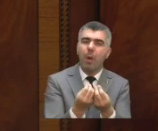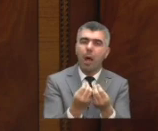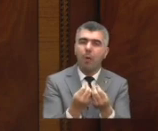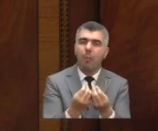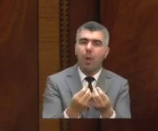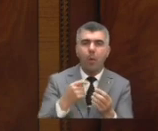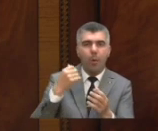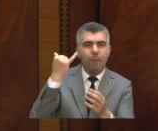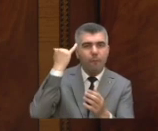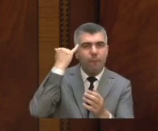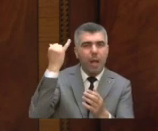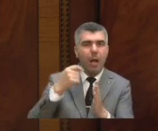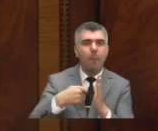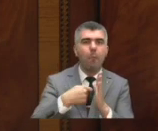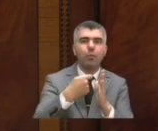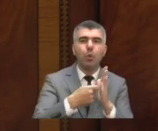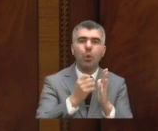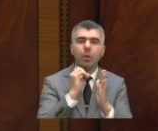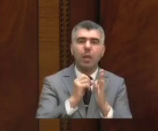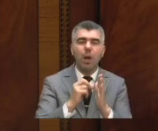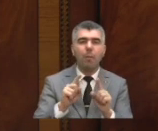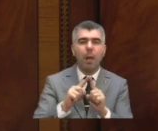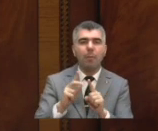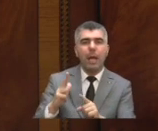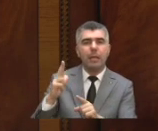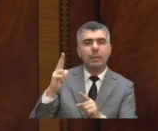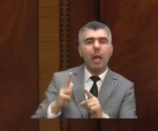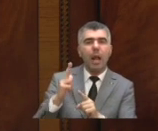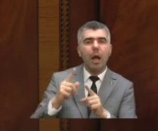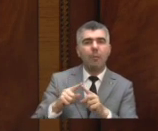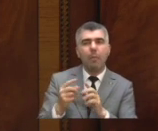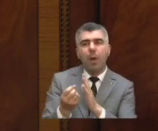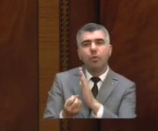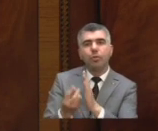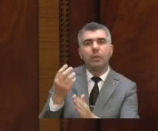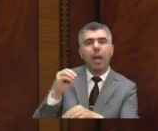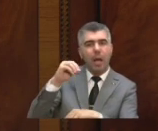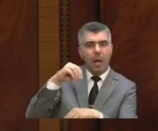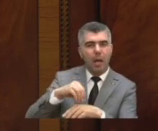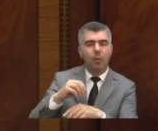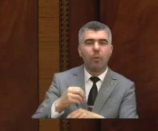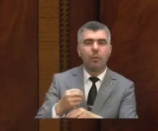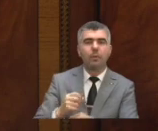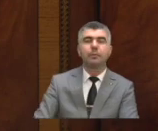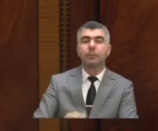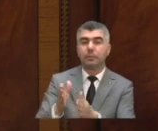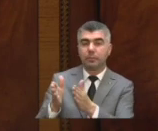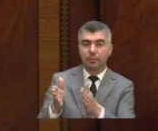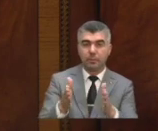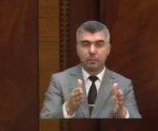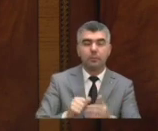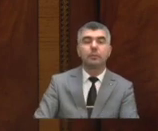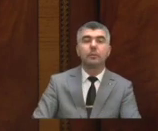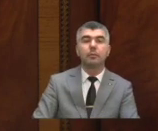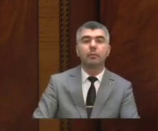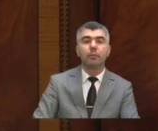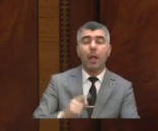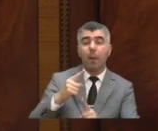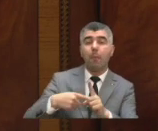المشاريع من اجل انطلاقه واعده في هذا المجال سيتم احداث